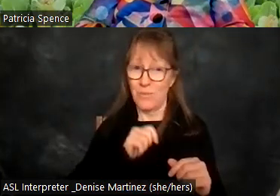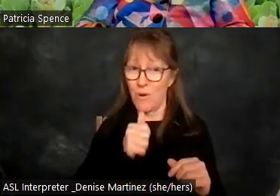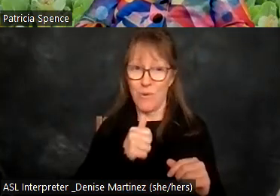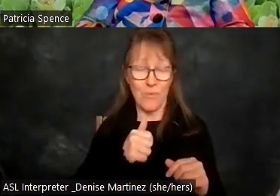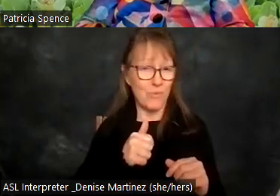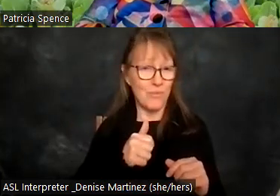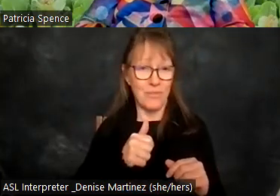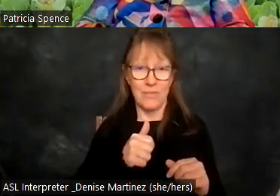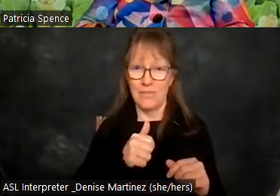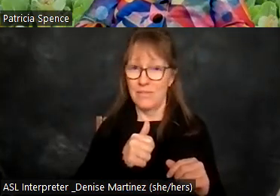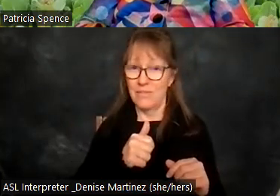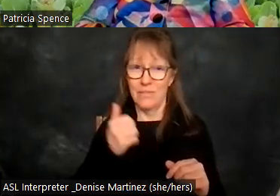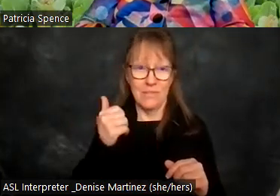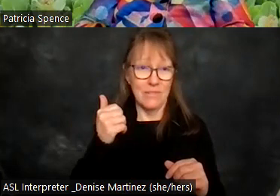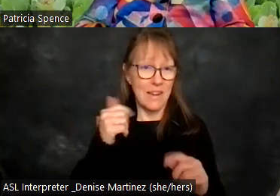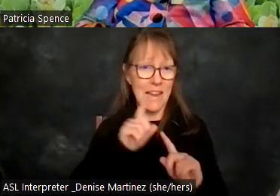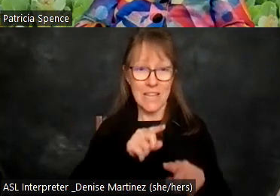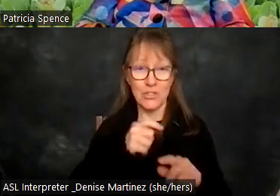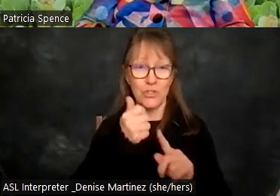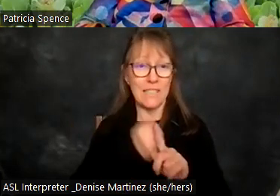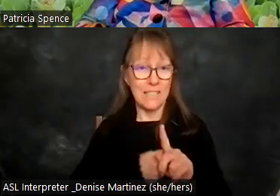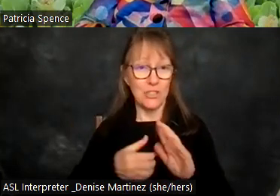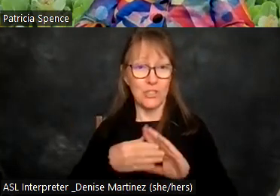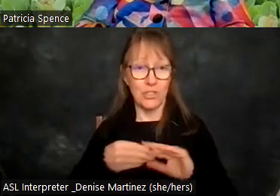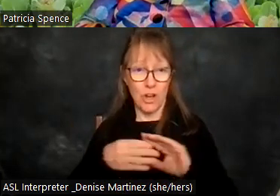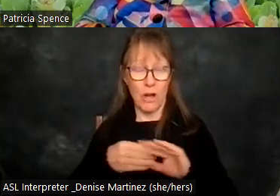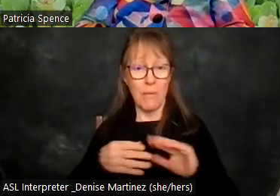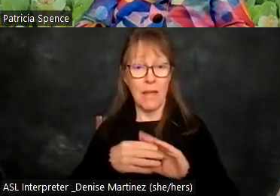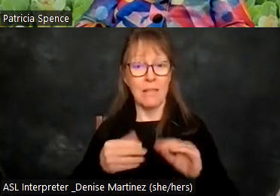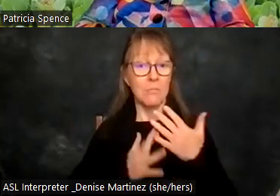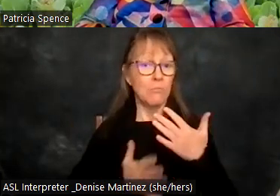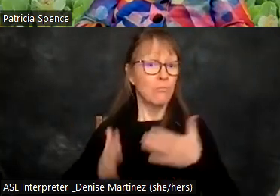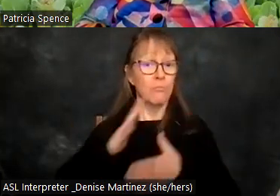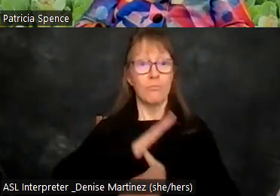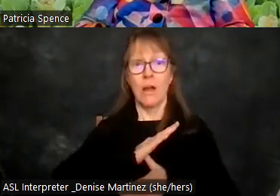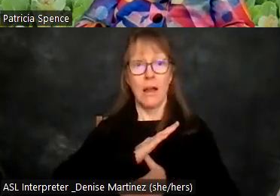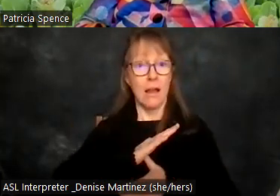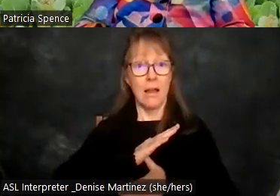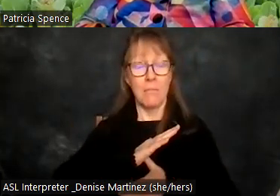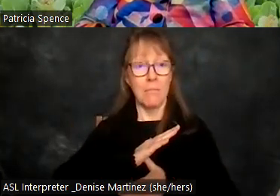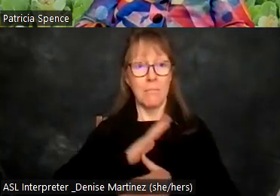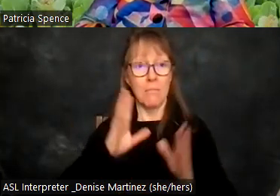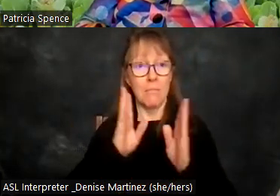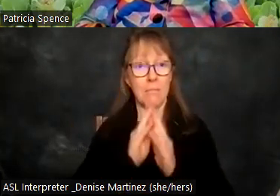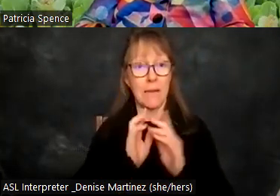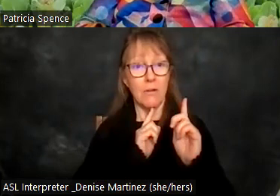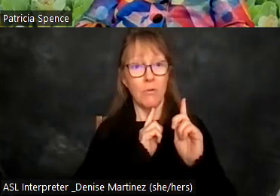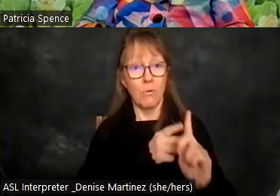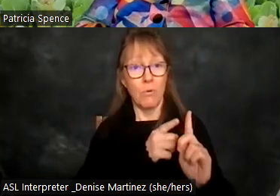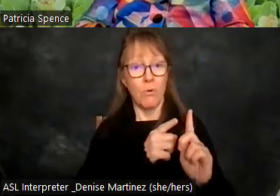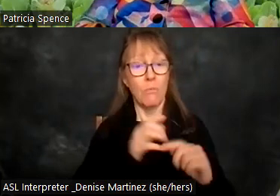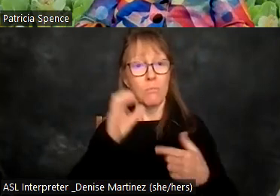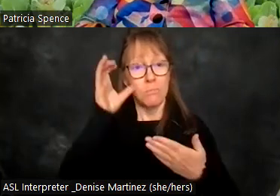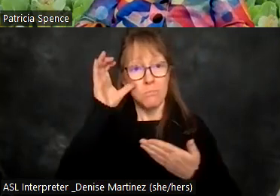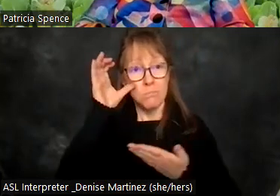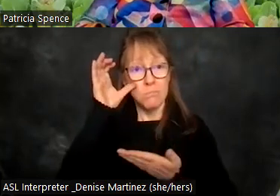every et comment c'est as they pas come in. nous Our pas nécessairement pas primary réponse purpose is to pour hear pour chaque pour where we chaque need improvements and what